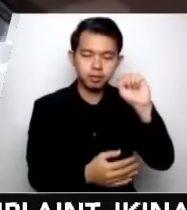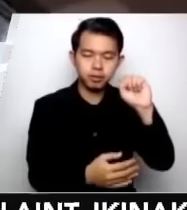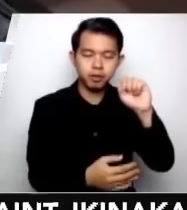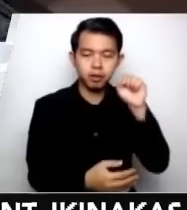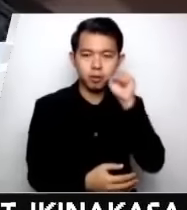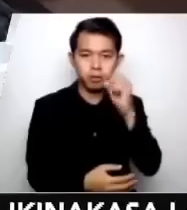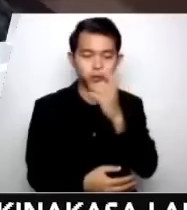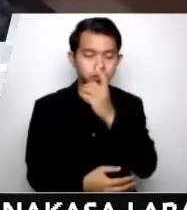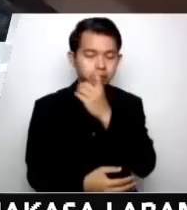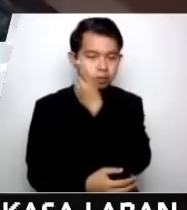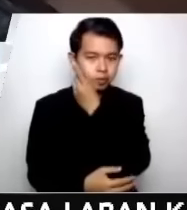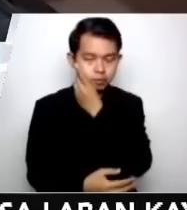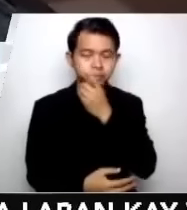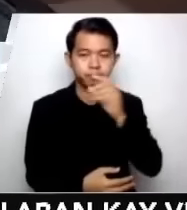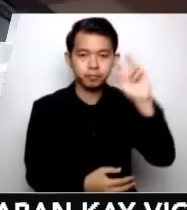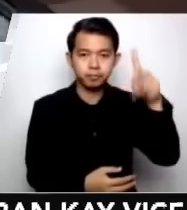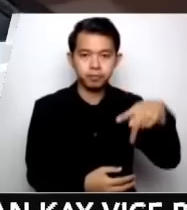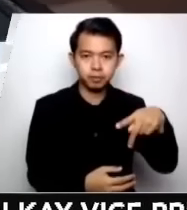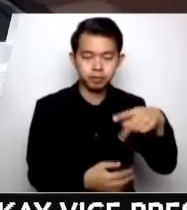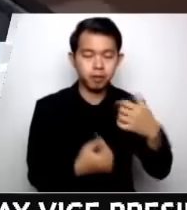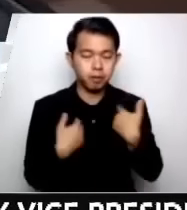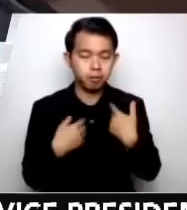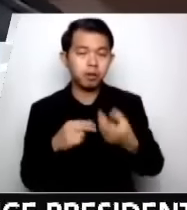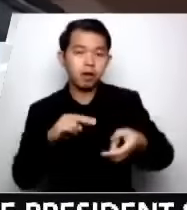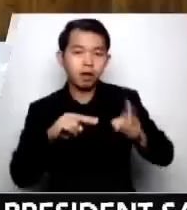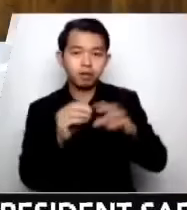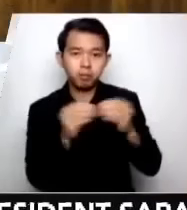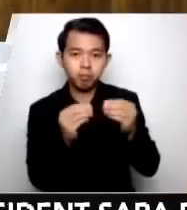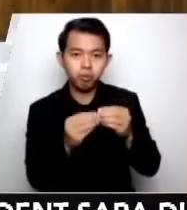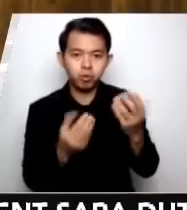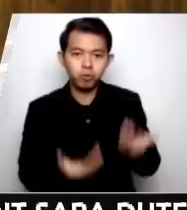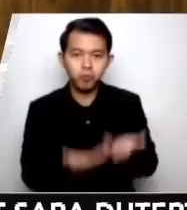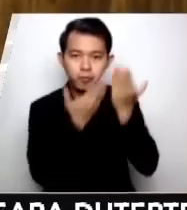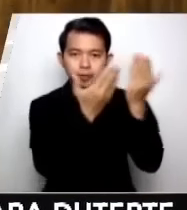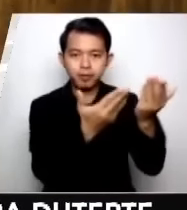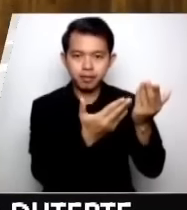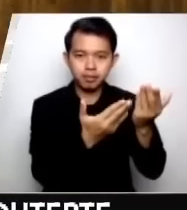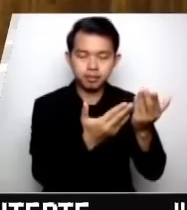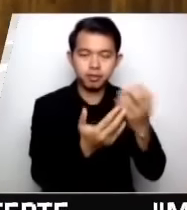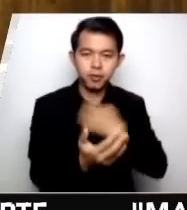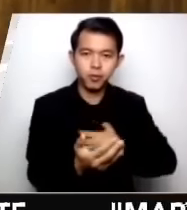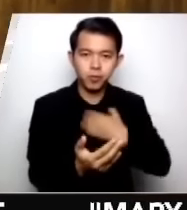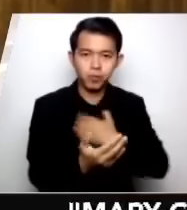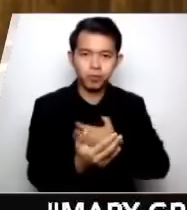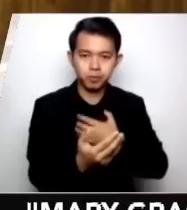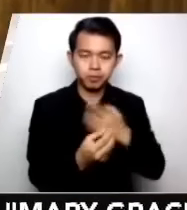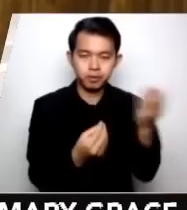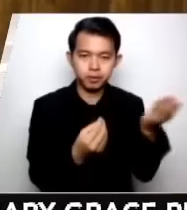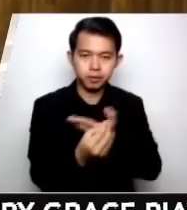50 individual mula sa iba't ibang organisasyon bukas. Mga youth leaders yan, urban